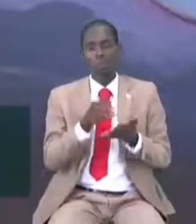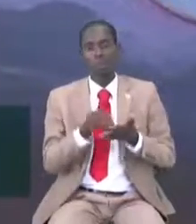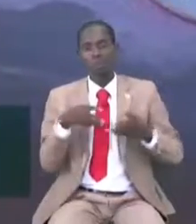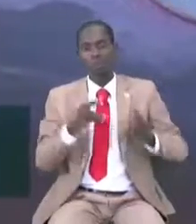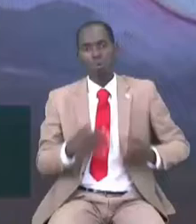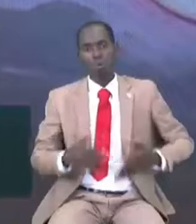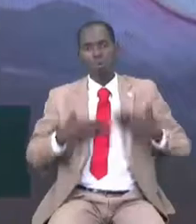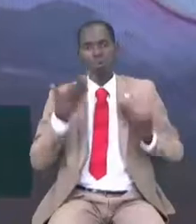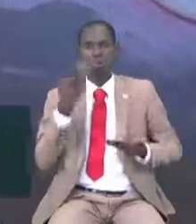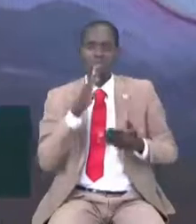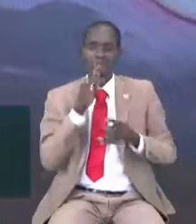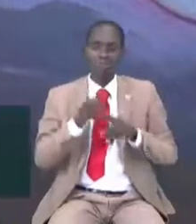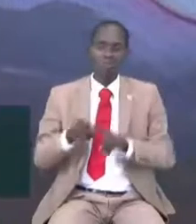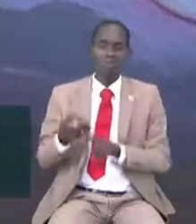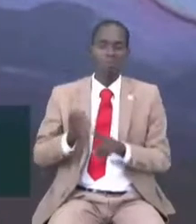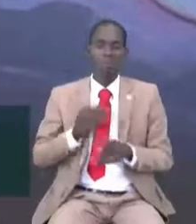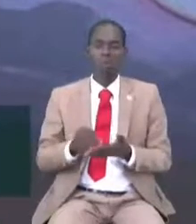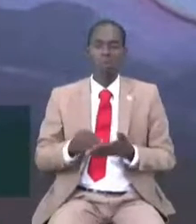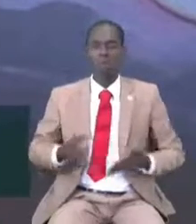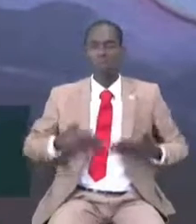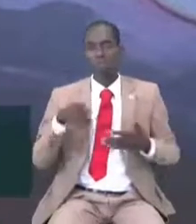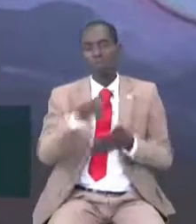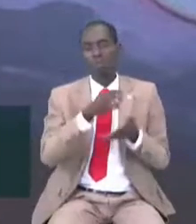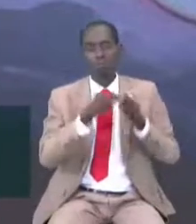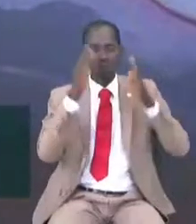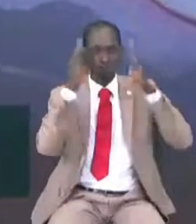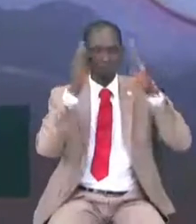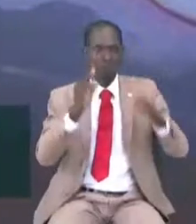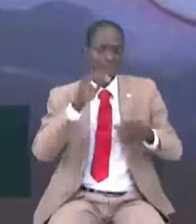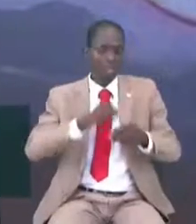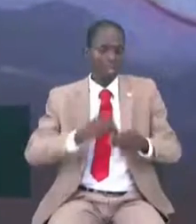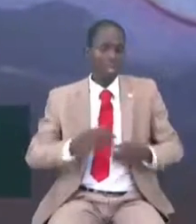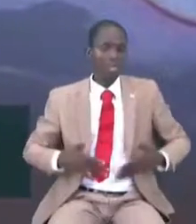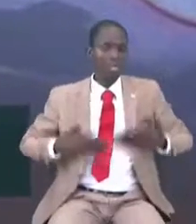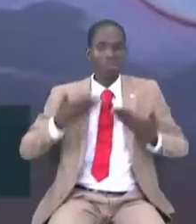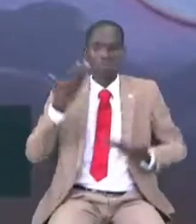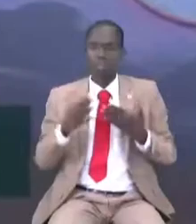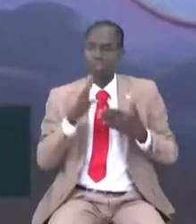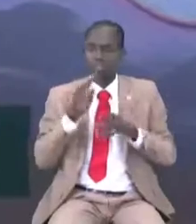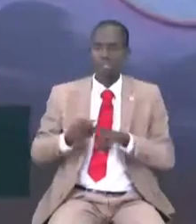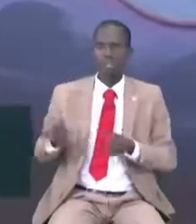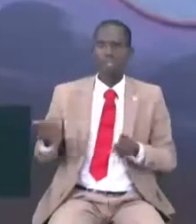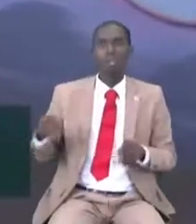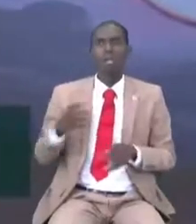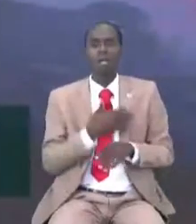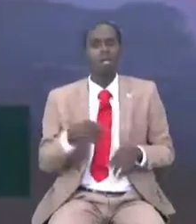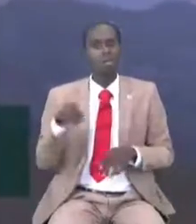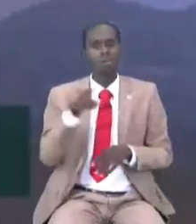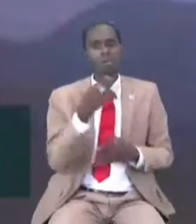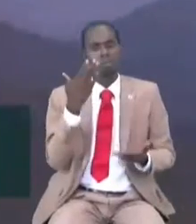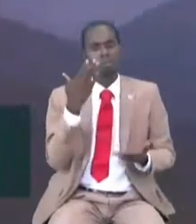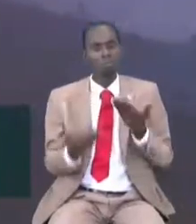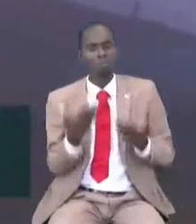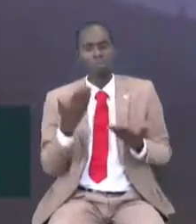être différente de la nôtre et nous pouvons ne pas être contents de ces gens, mais nous devons nous